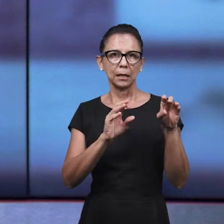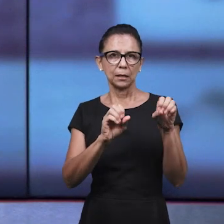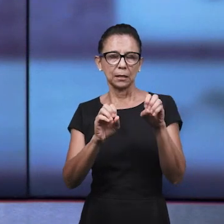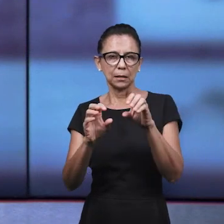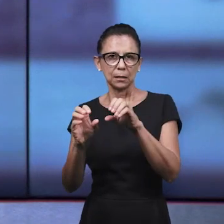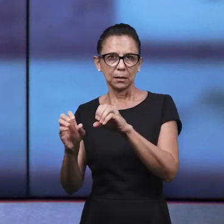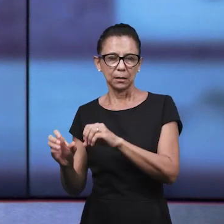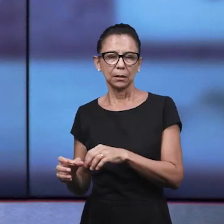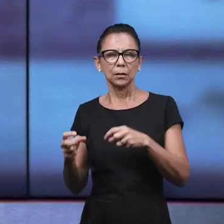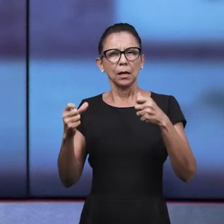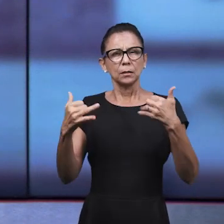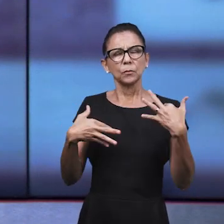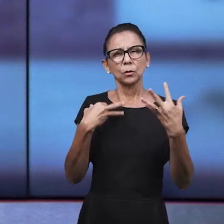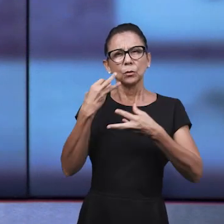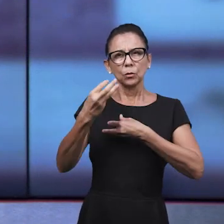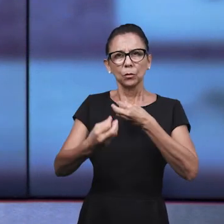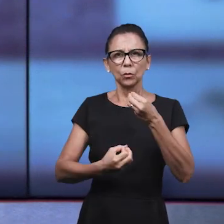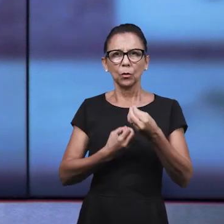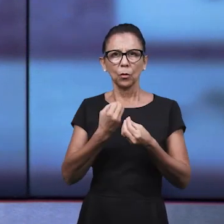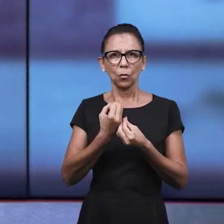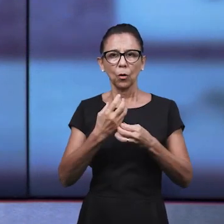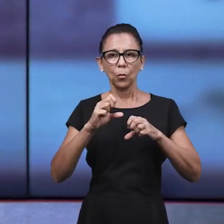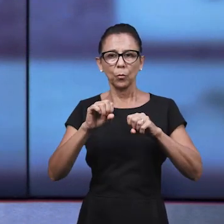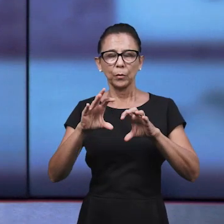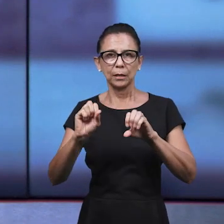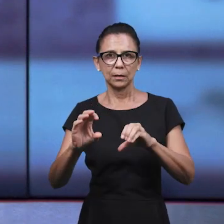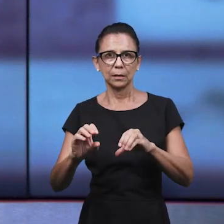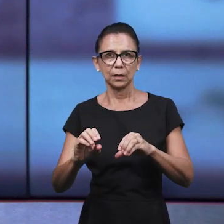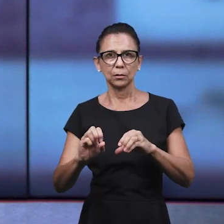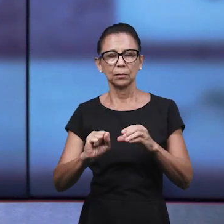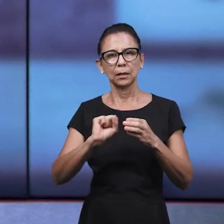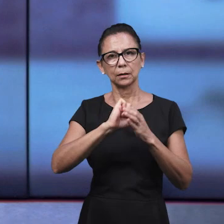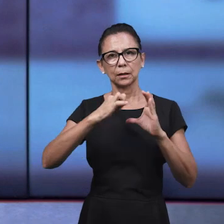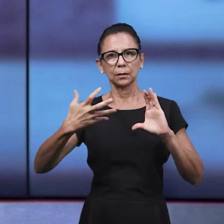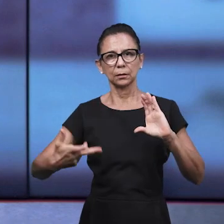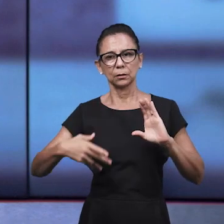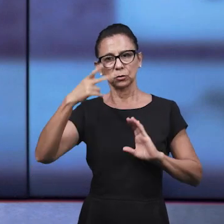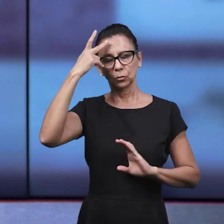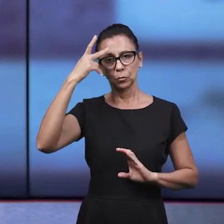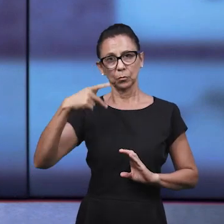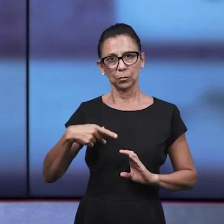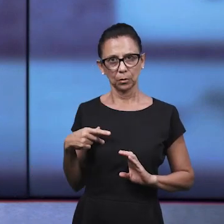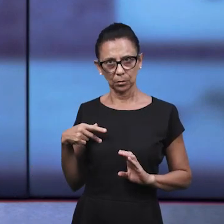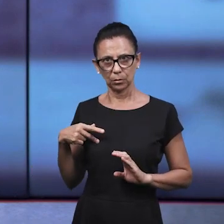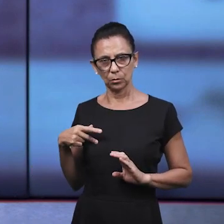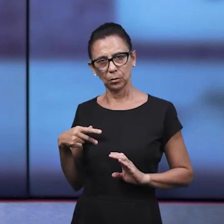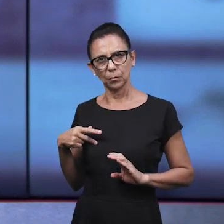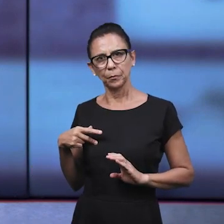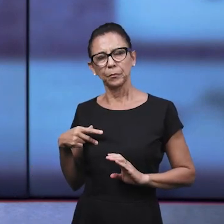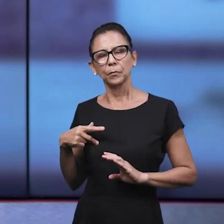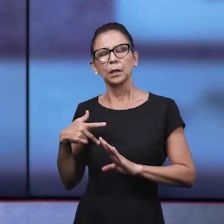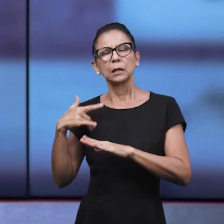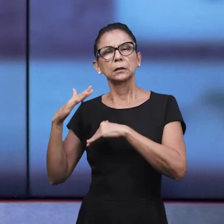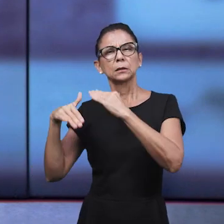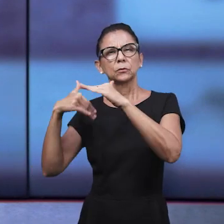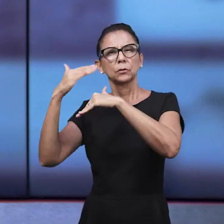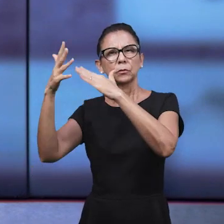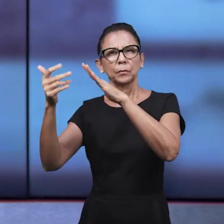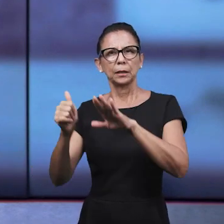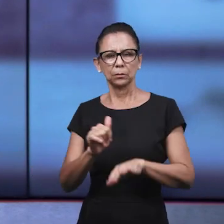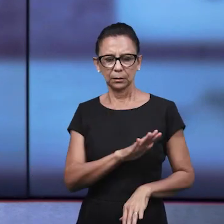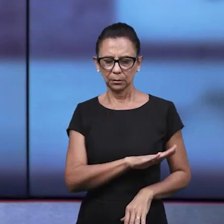parlé à propos de l'enseignement et de la correction pour la formation du caractère humain. Elle nous a expliqué le développement.